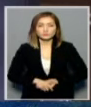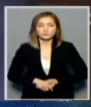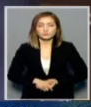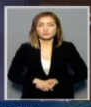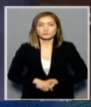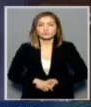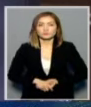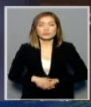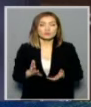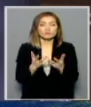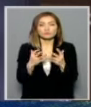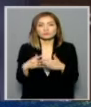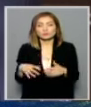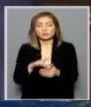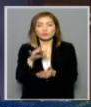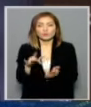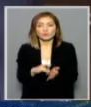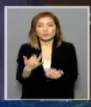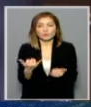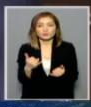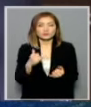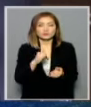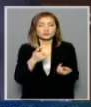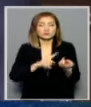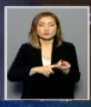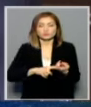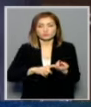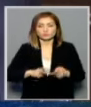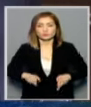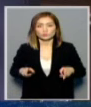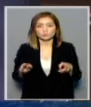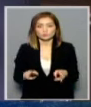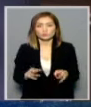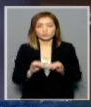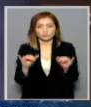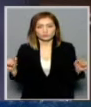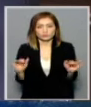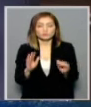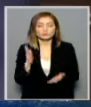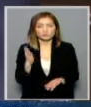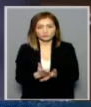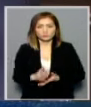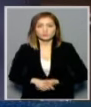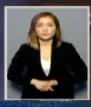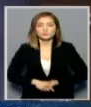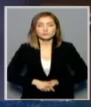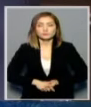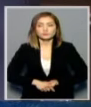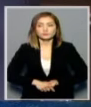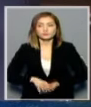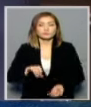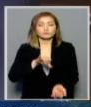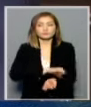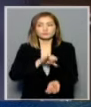Аналитикалық мәліметтерге сәйкес облысымызда есірткімен байланысты қылмыстардың өсімі орын алып отыр.